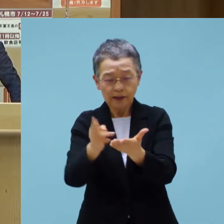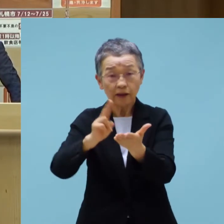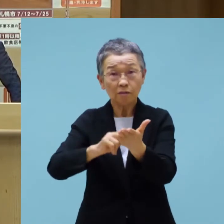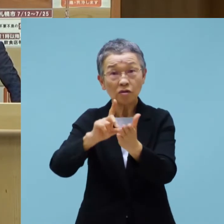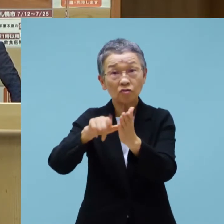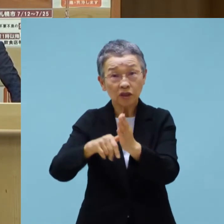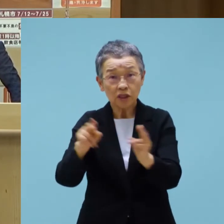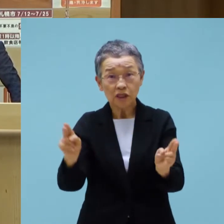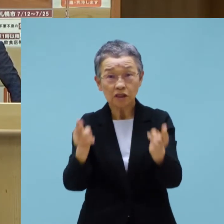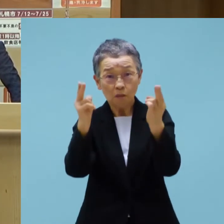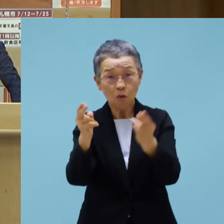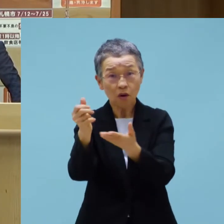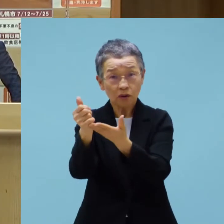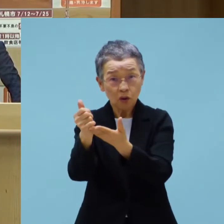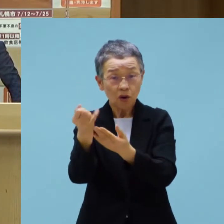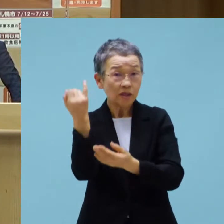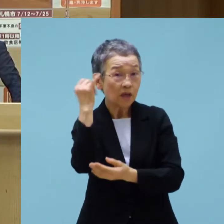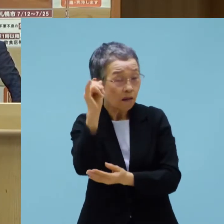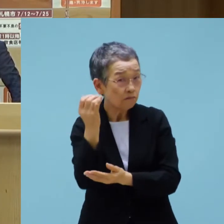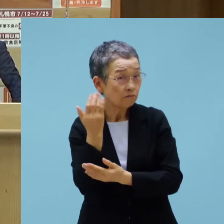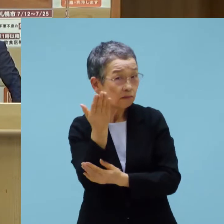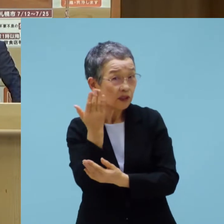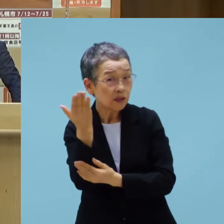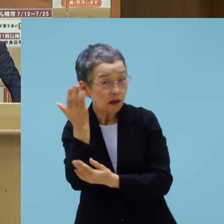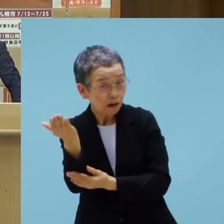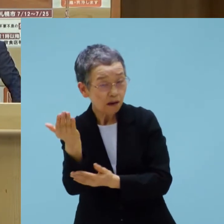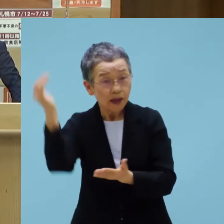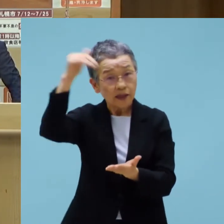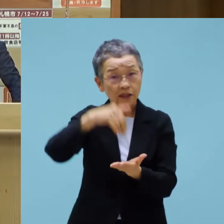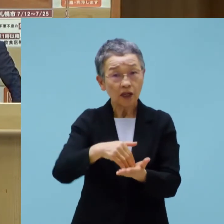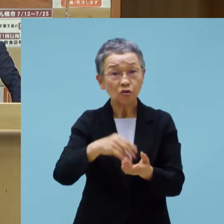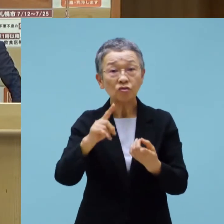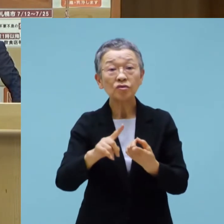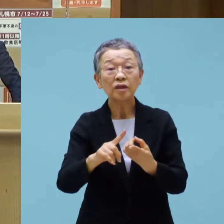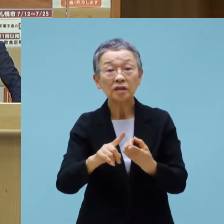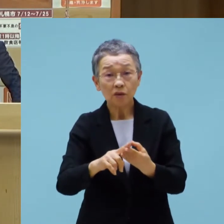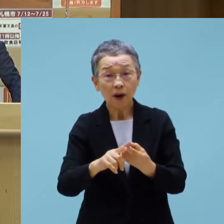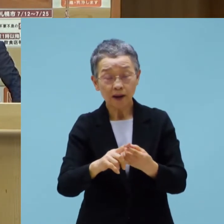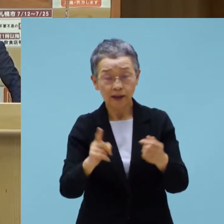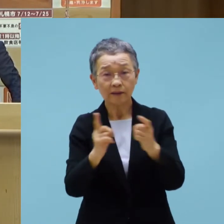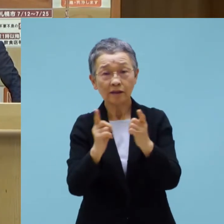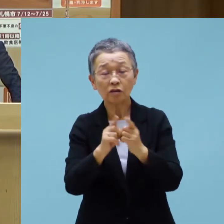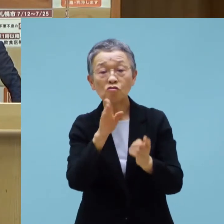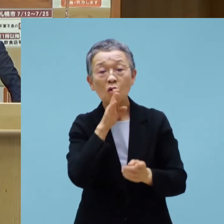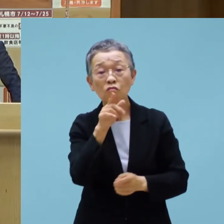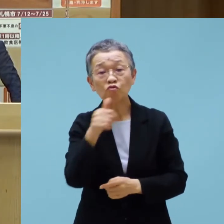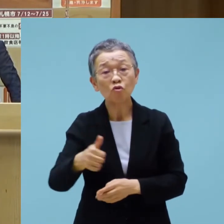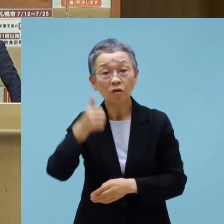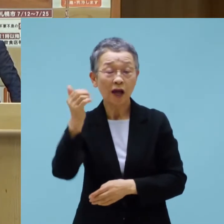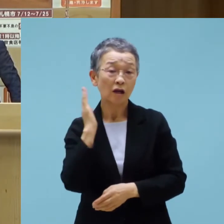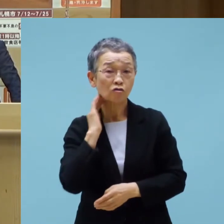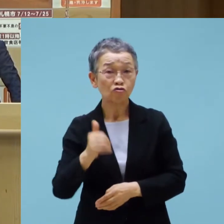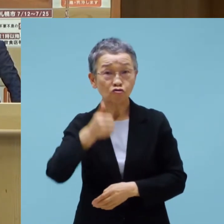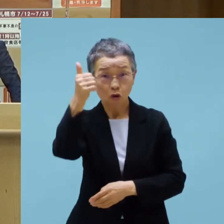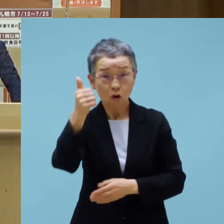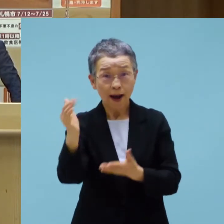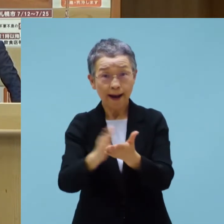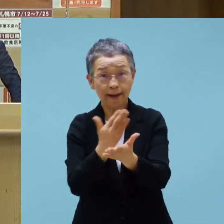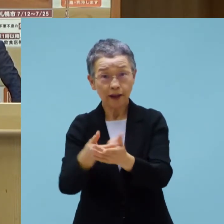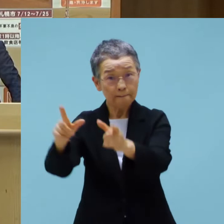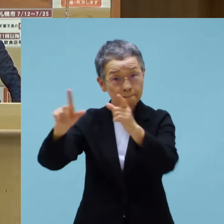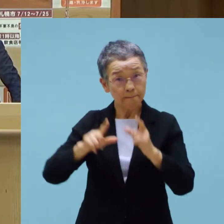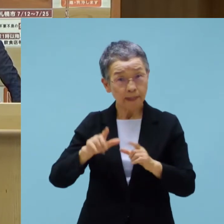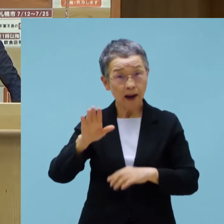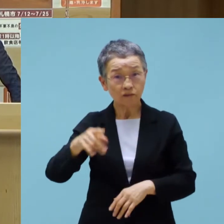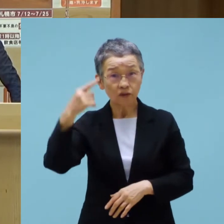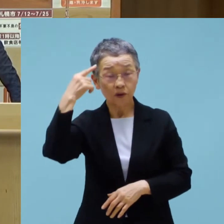見を聞いて、最終的には対策本部長である総理が判断すると思いますが、あのそういったあの